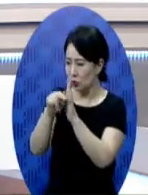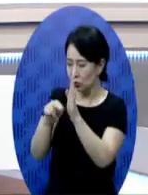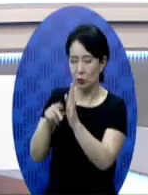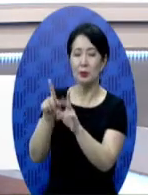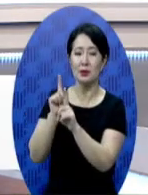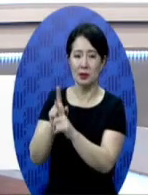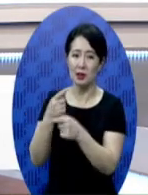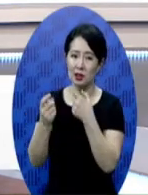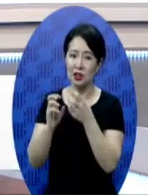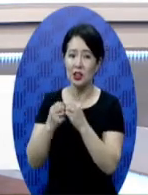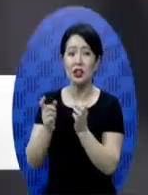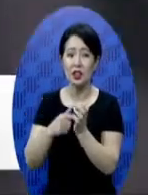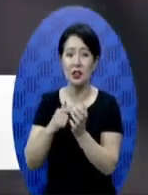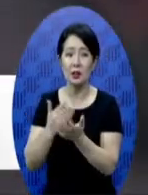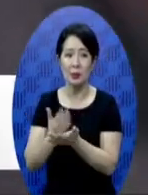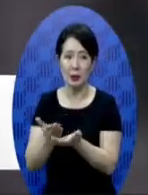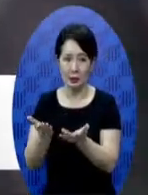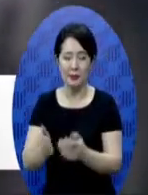байна.